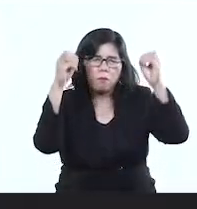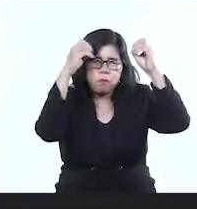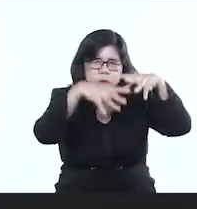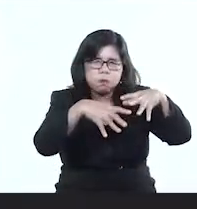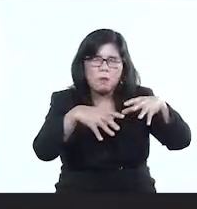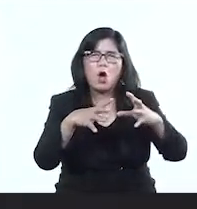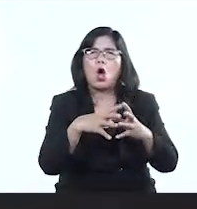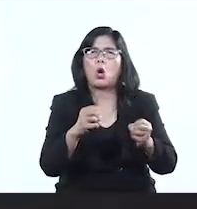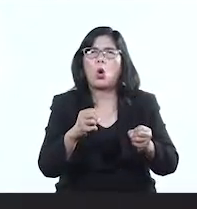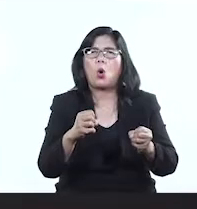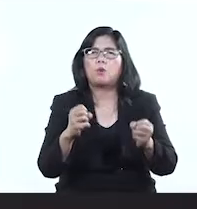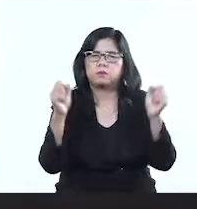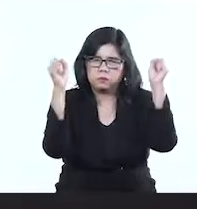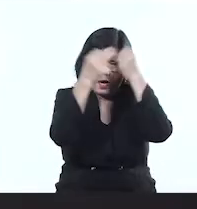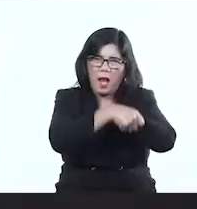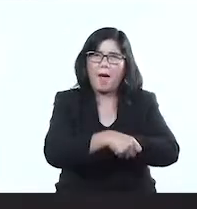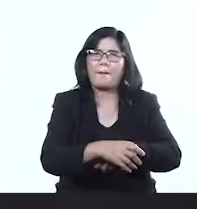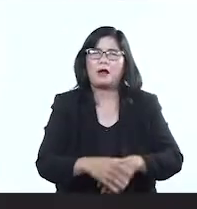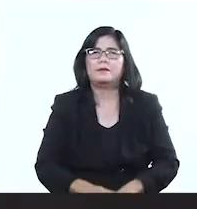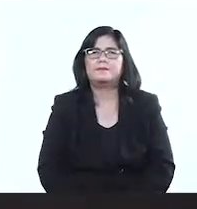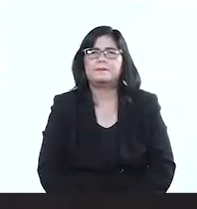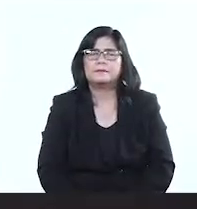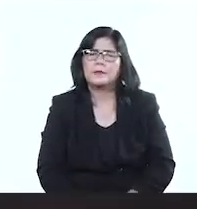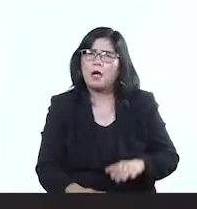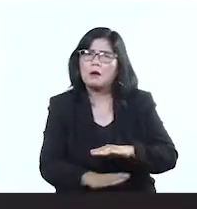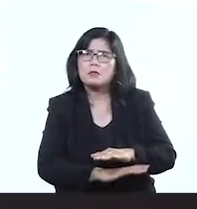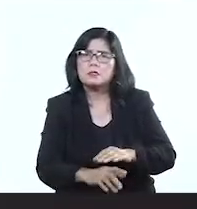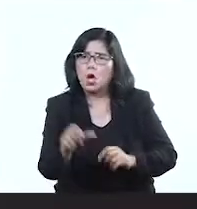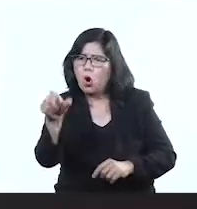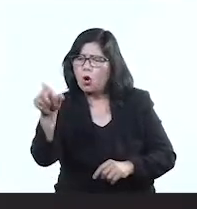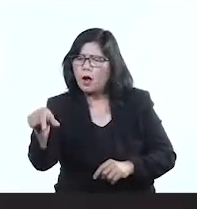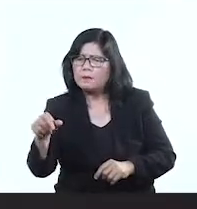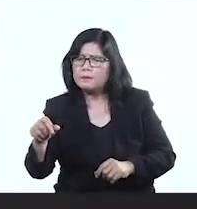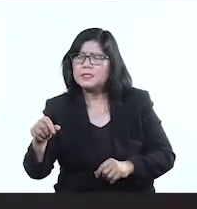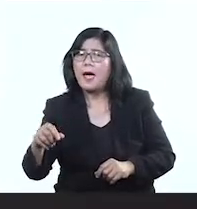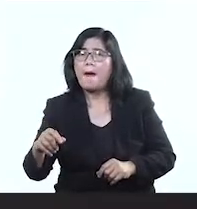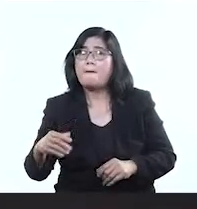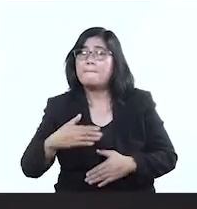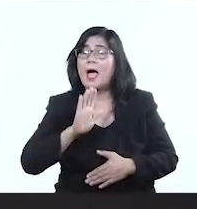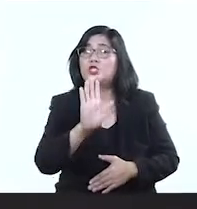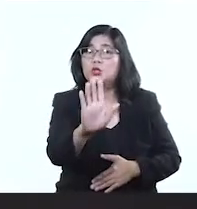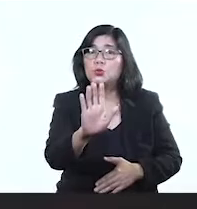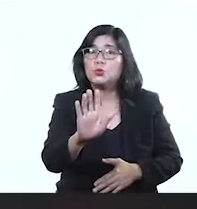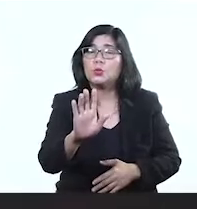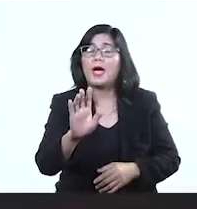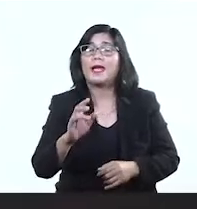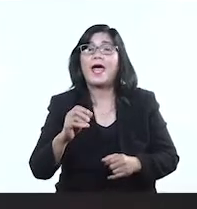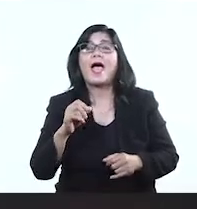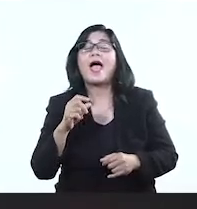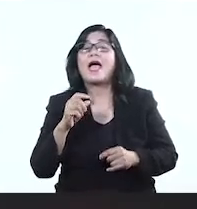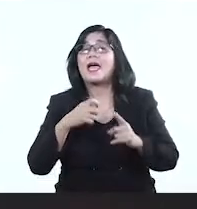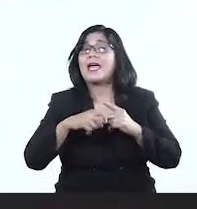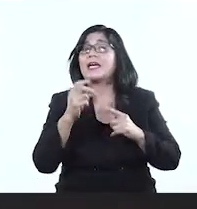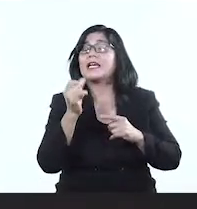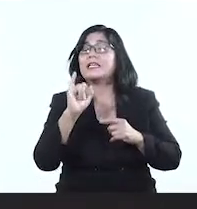telepon dasarnya Hai orang bisa maju karena kritik pakai Salshabilla 21